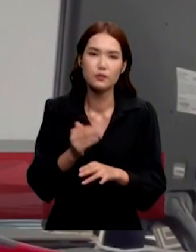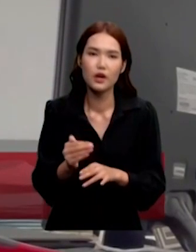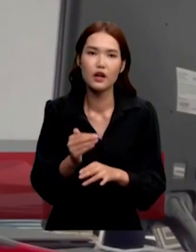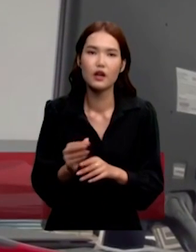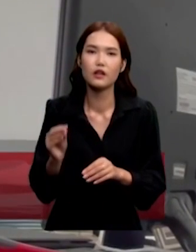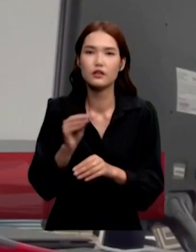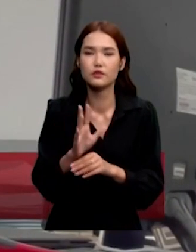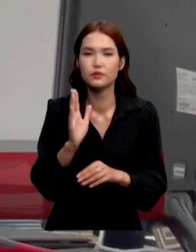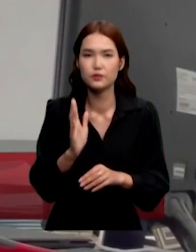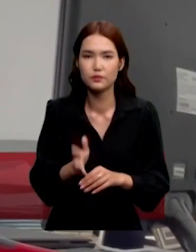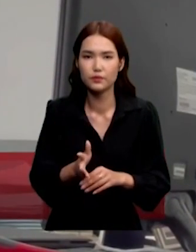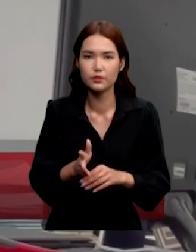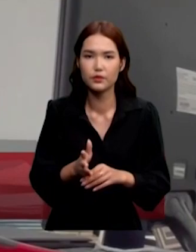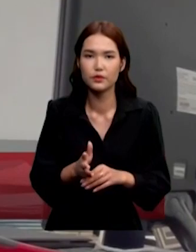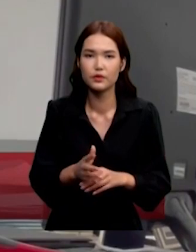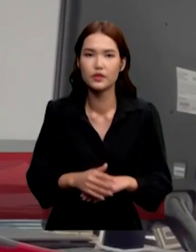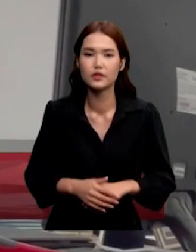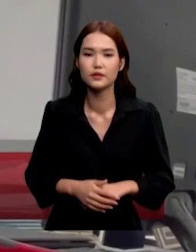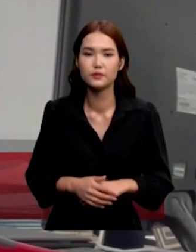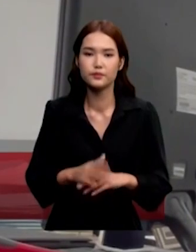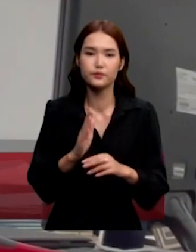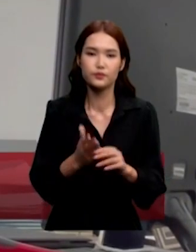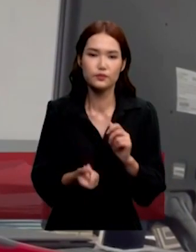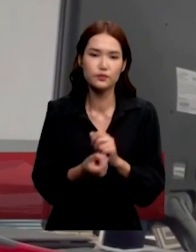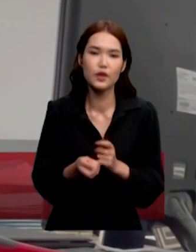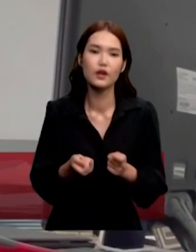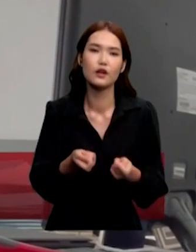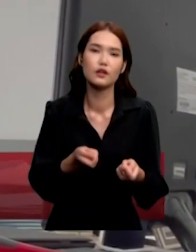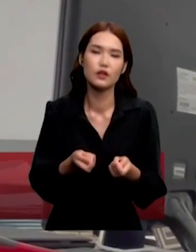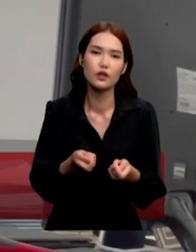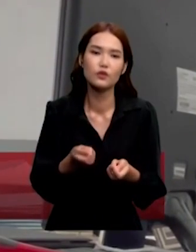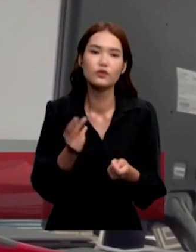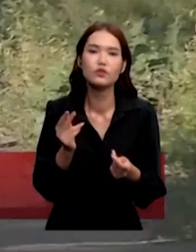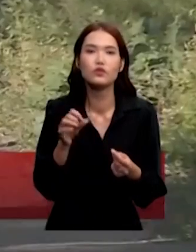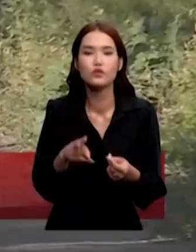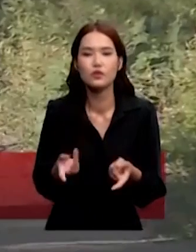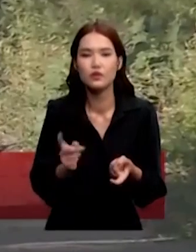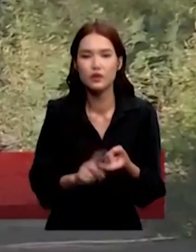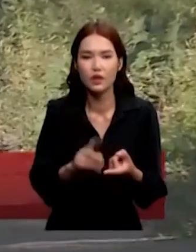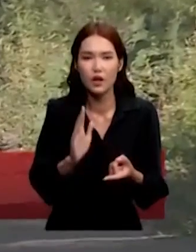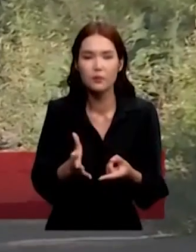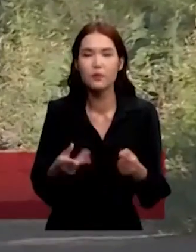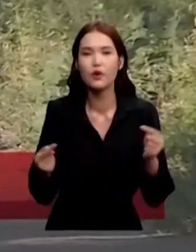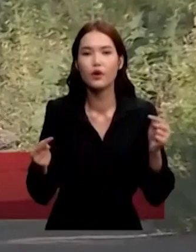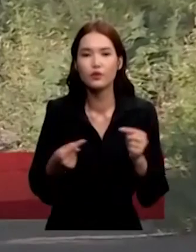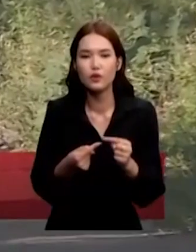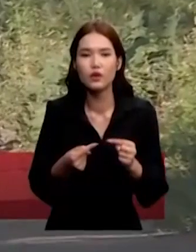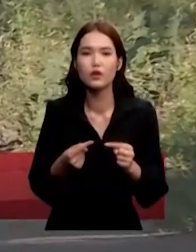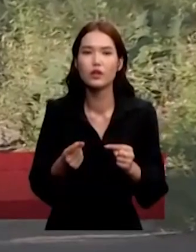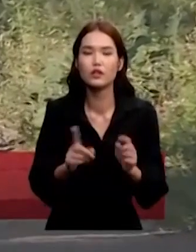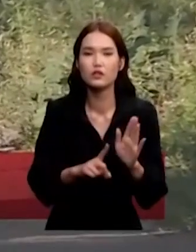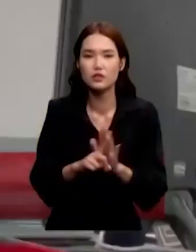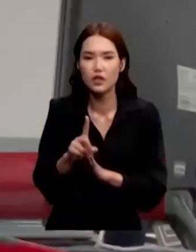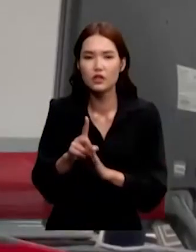документы, передать в доверительное управление обслуживающей организации. И, соответственно, до начала